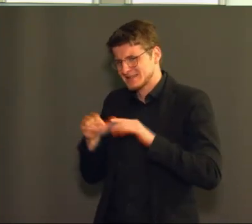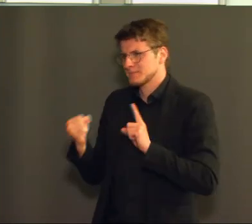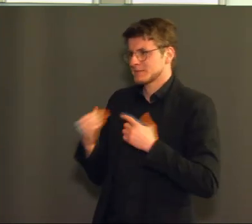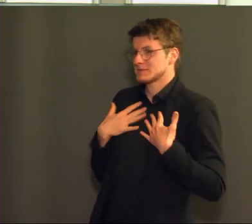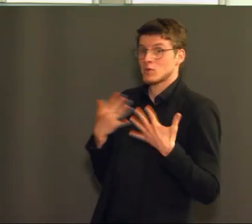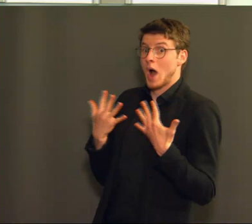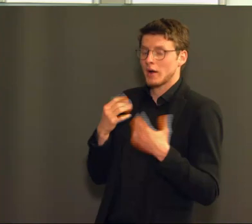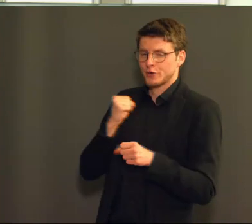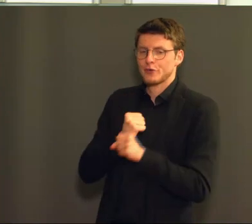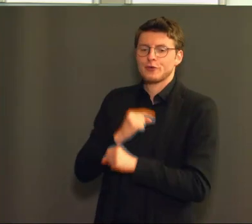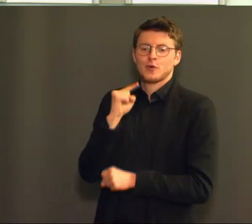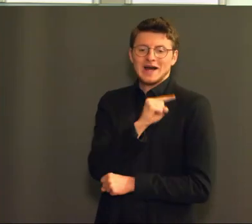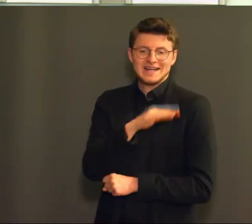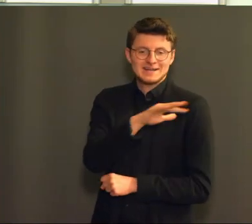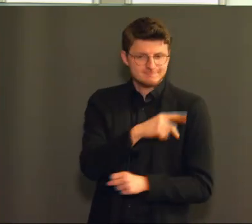besmet.